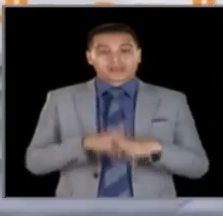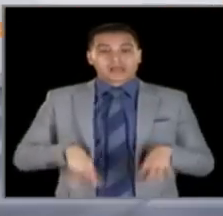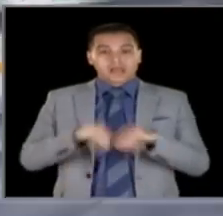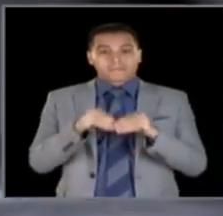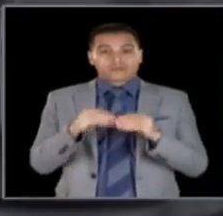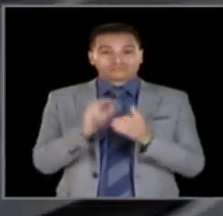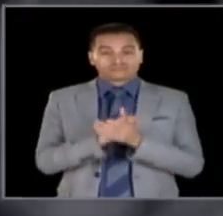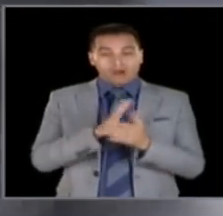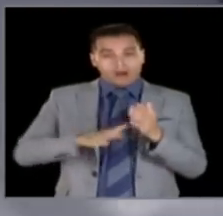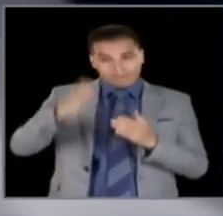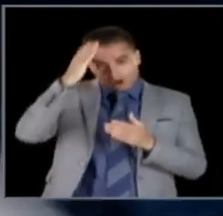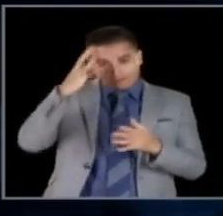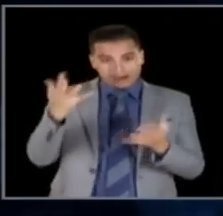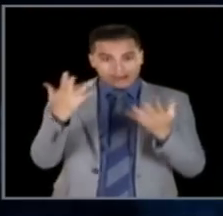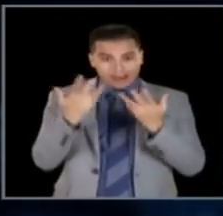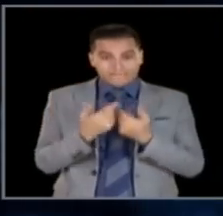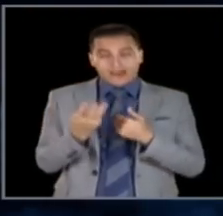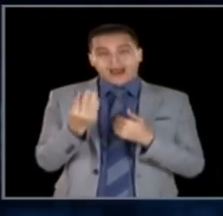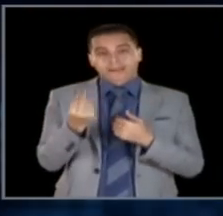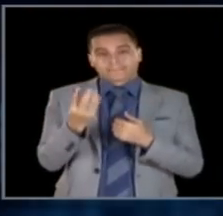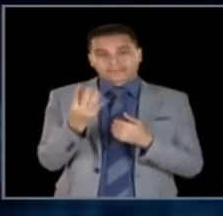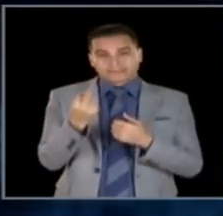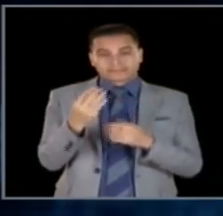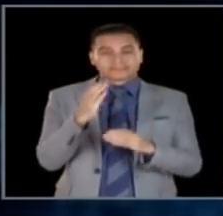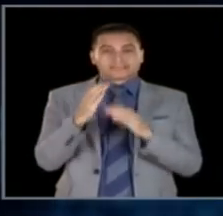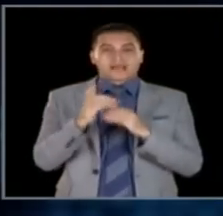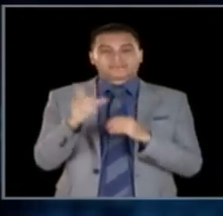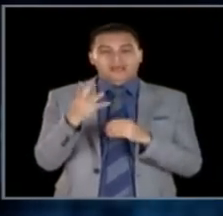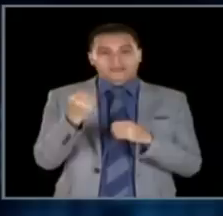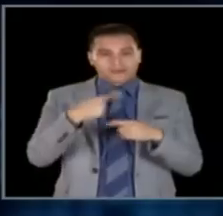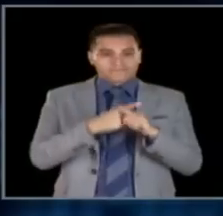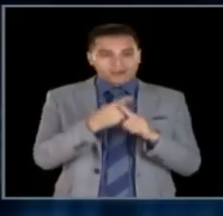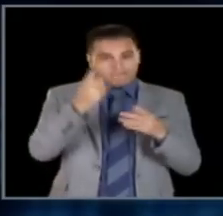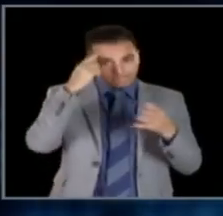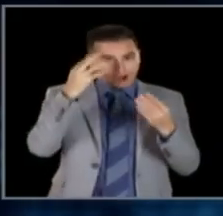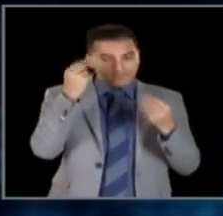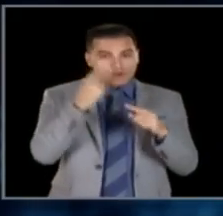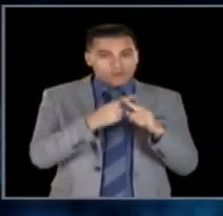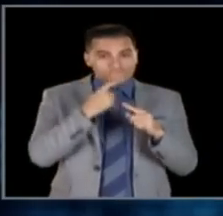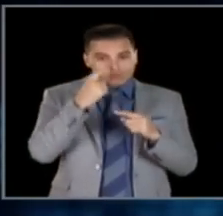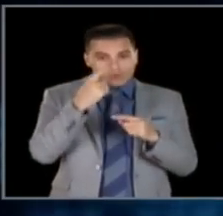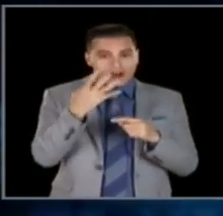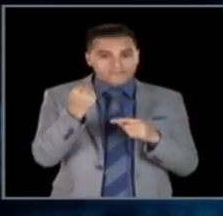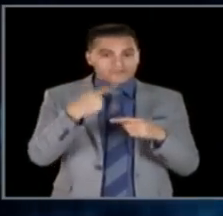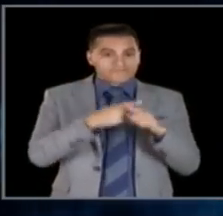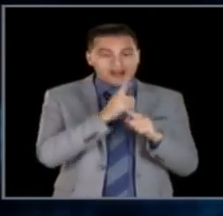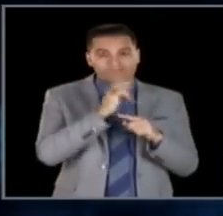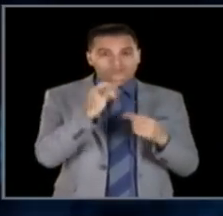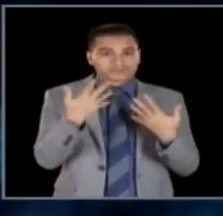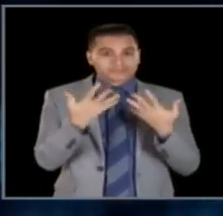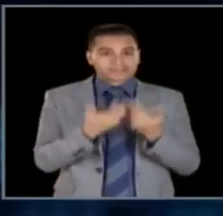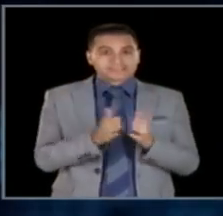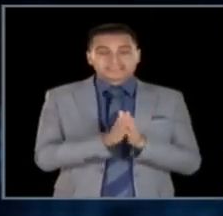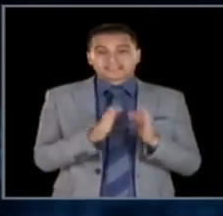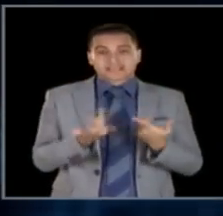وبكده أصحابنا العباقرة جمعوا 40 نقطة في فقرة المعرفة والفنون، وكل نقطة ب 1500